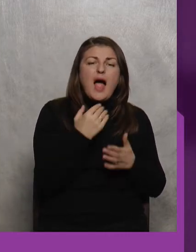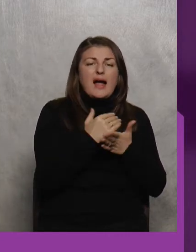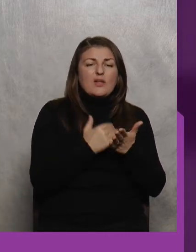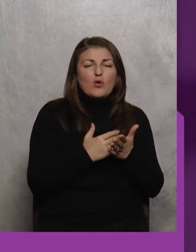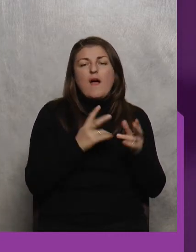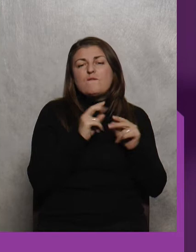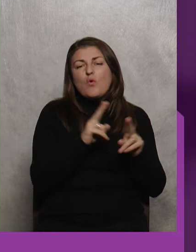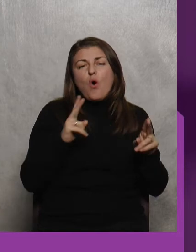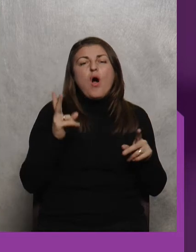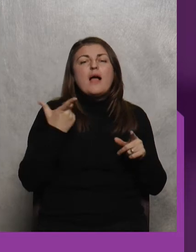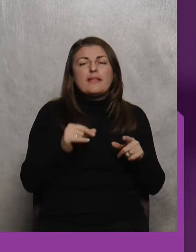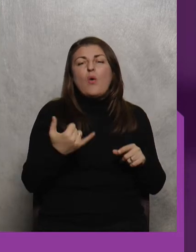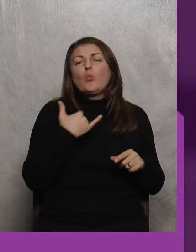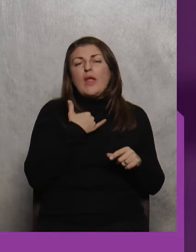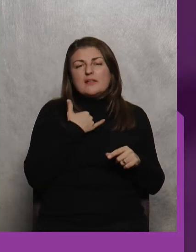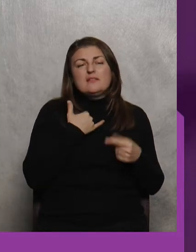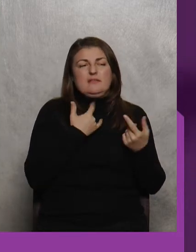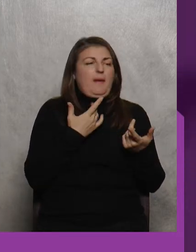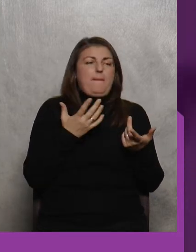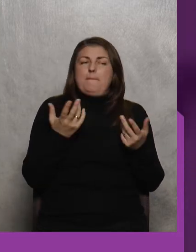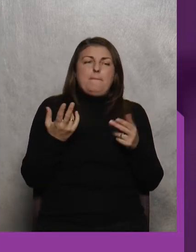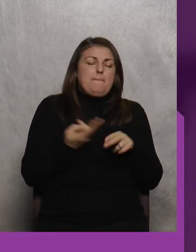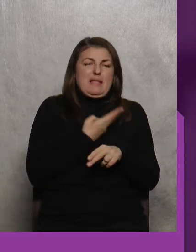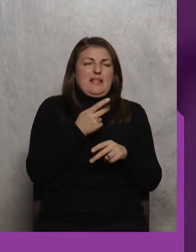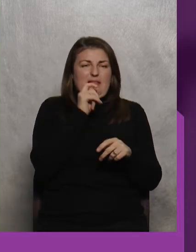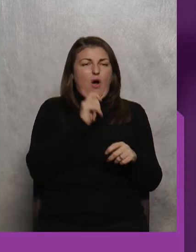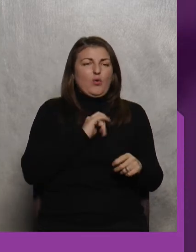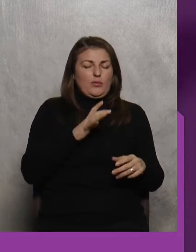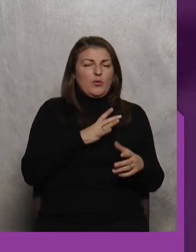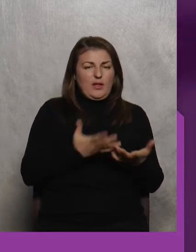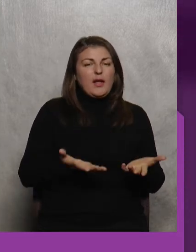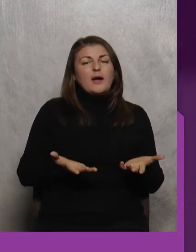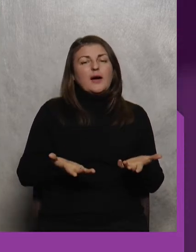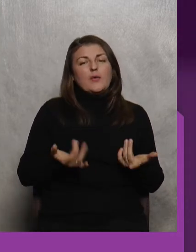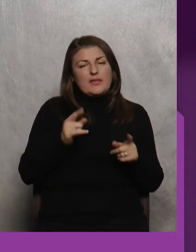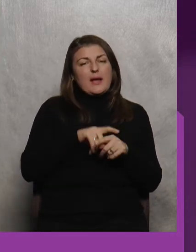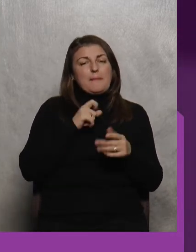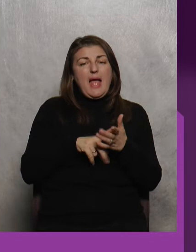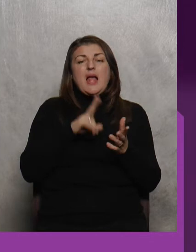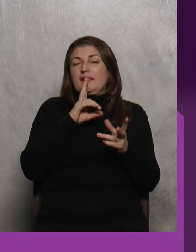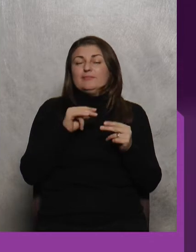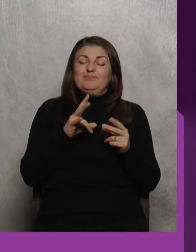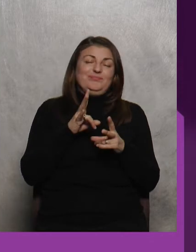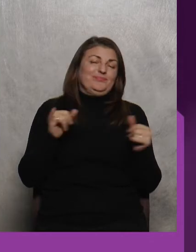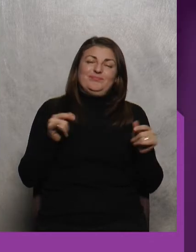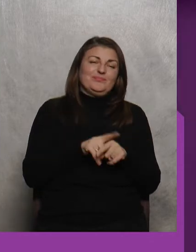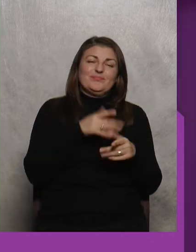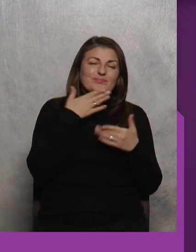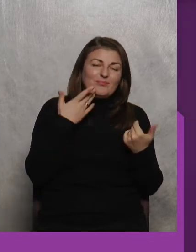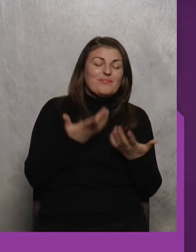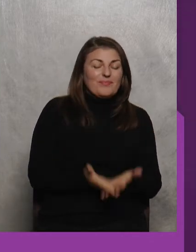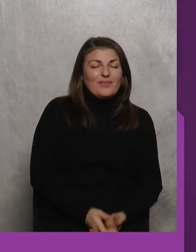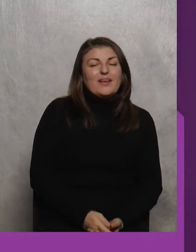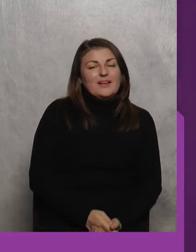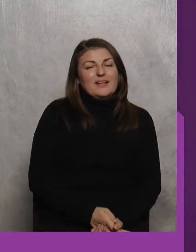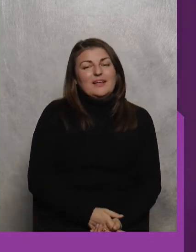категорія в когось, де у нас обійшлося без нагород? Таке питання у мене виникло. Ну, на щастя, ні. Ні? От